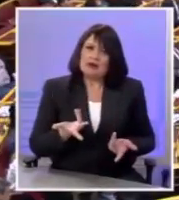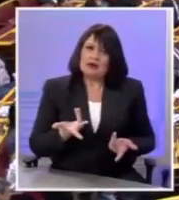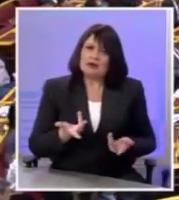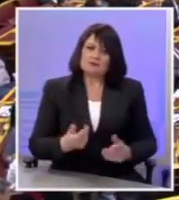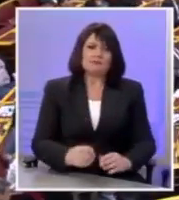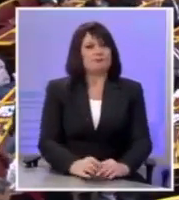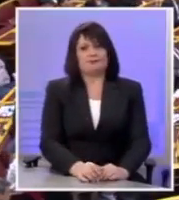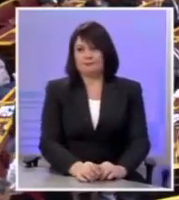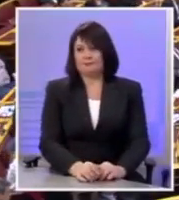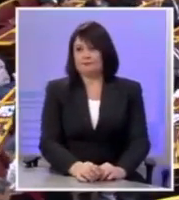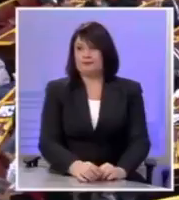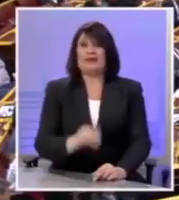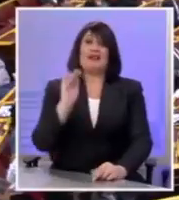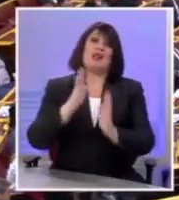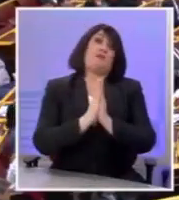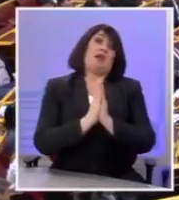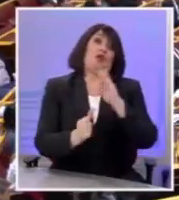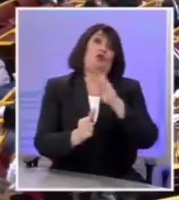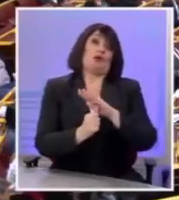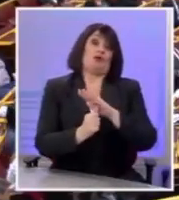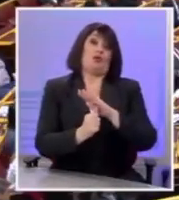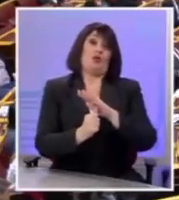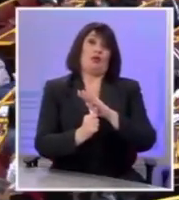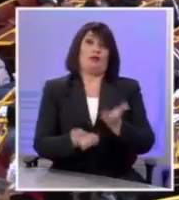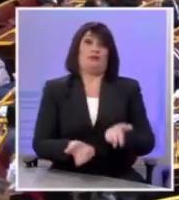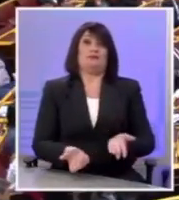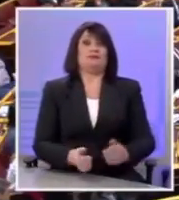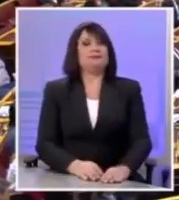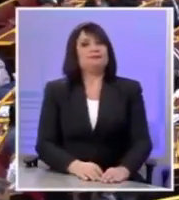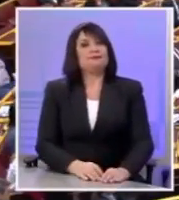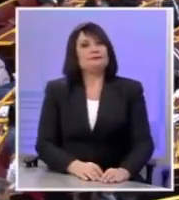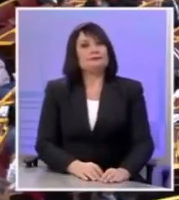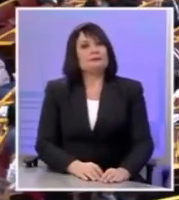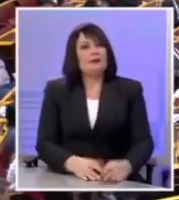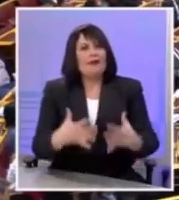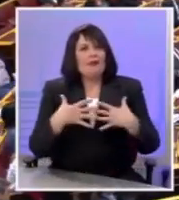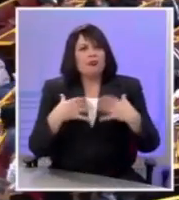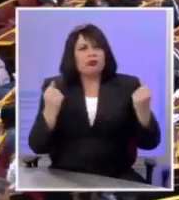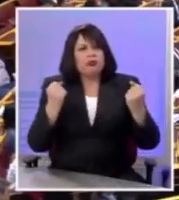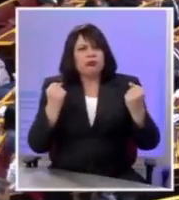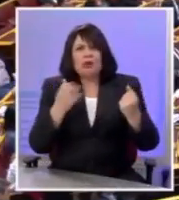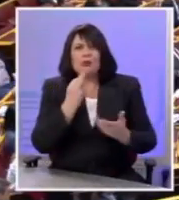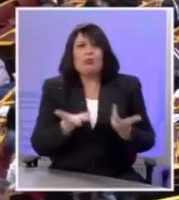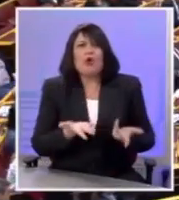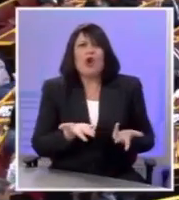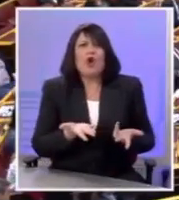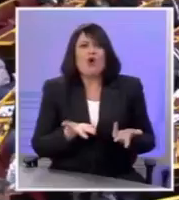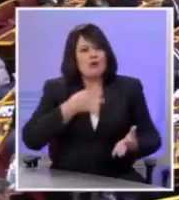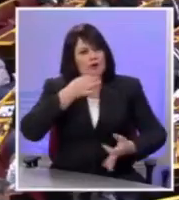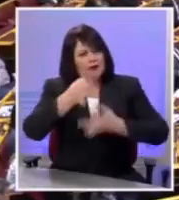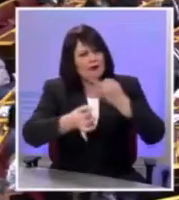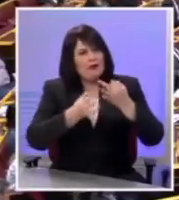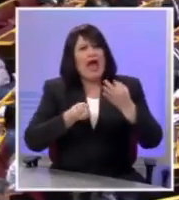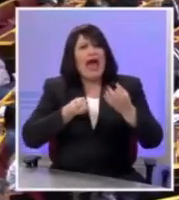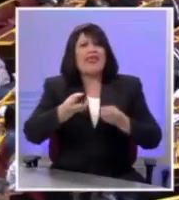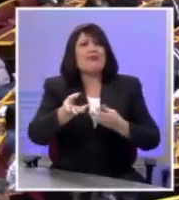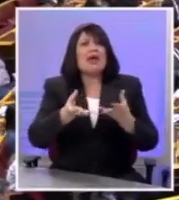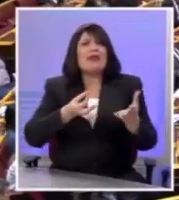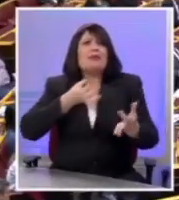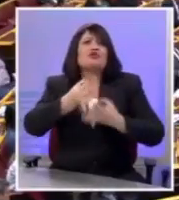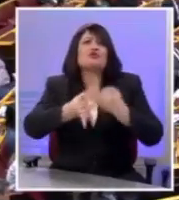κύριε Πρόεδρε, δηλαδή, σας παρακαλώ. Τι θα γίνει, μην εξανίστασε. Επιχειρήματα και αριθμοί